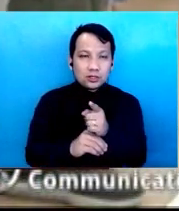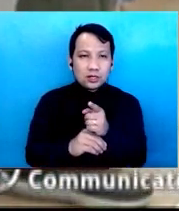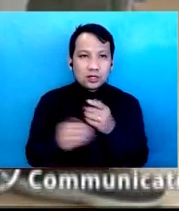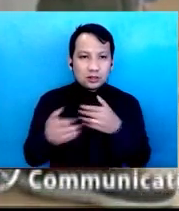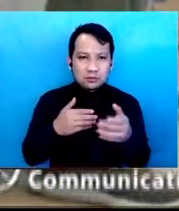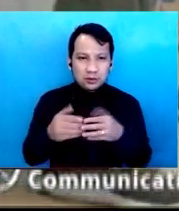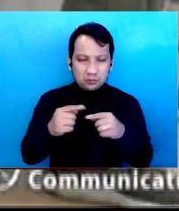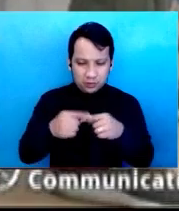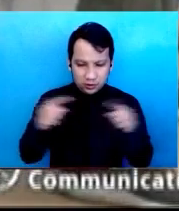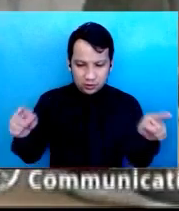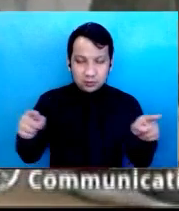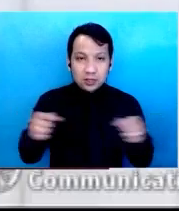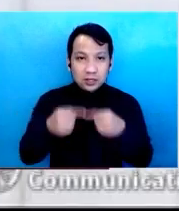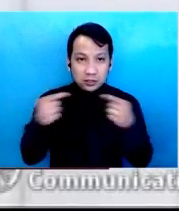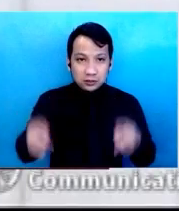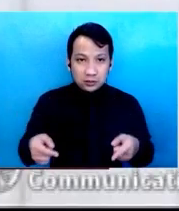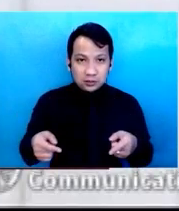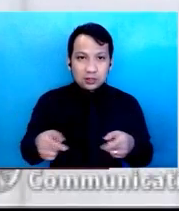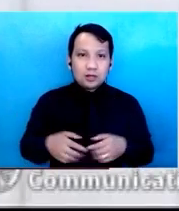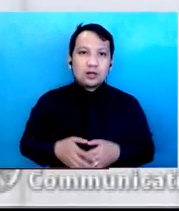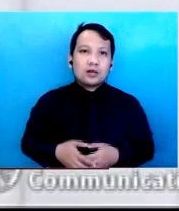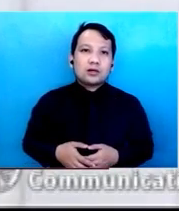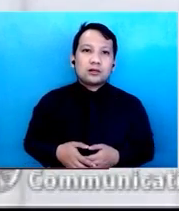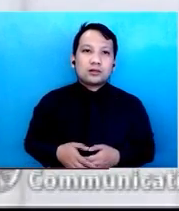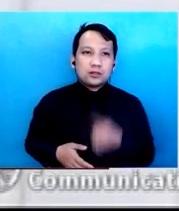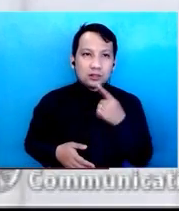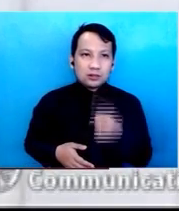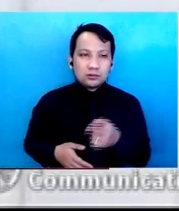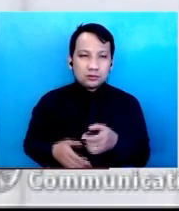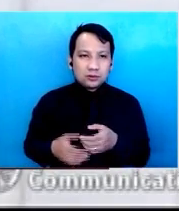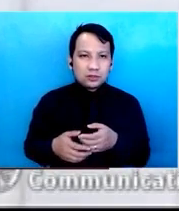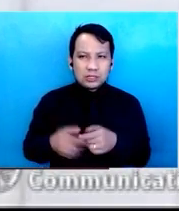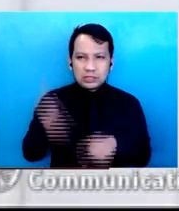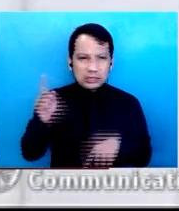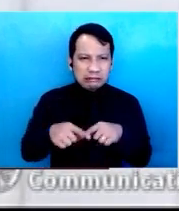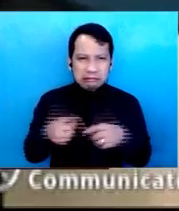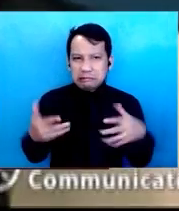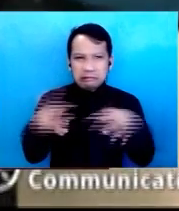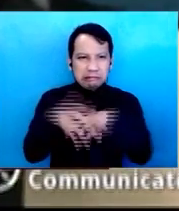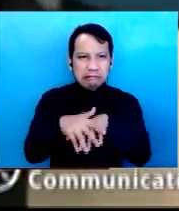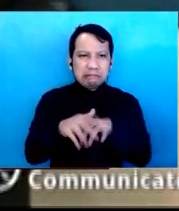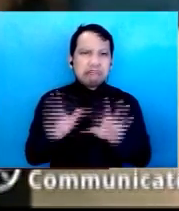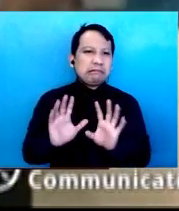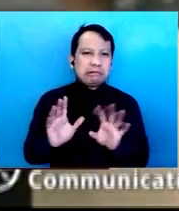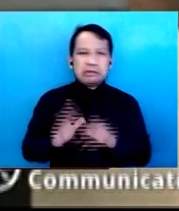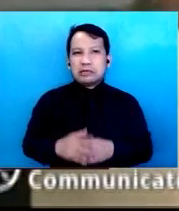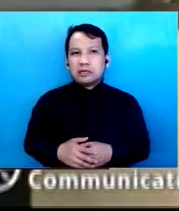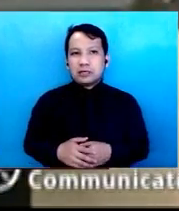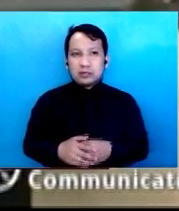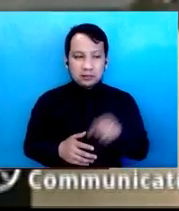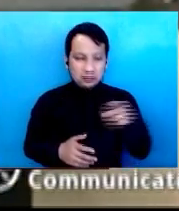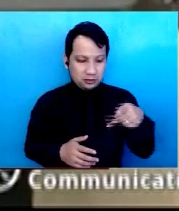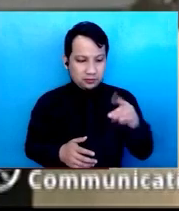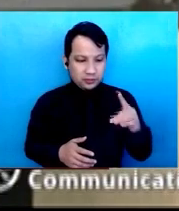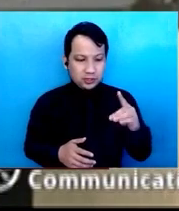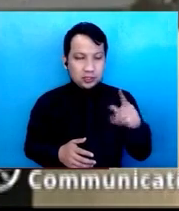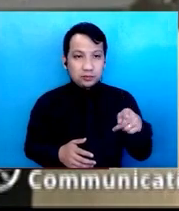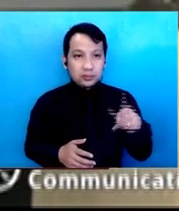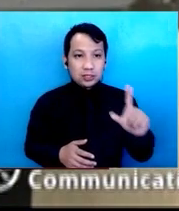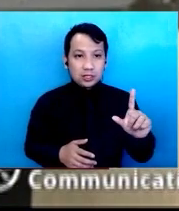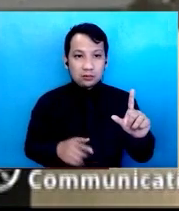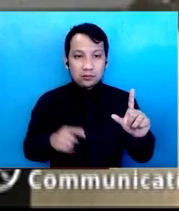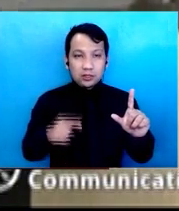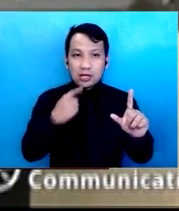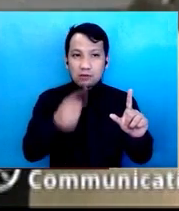magkaibang partido ng dalawa niyang manok, tila tubig at langis, hindi raw mag-aalyansa. Miyembro ng PDP Laban si Senator Bongo